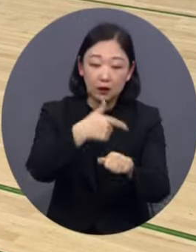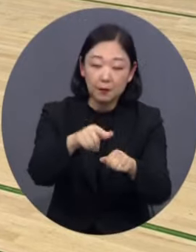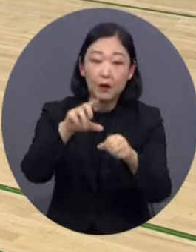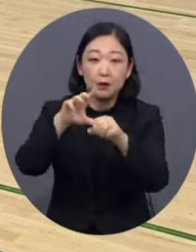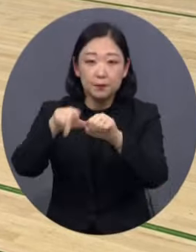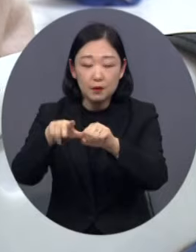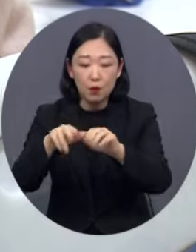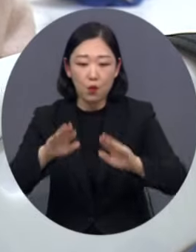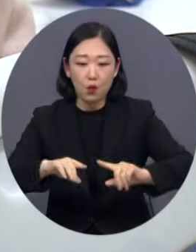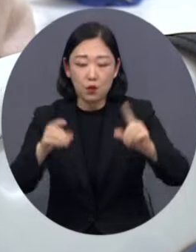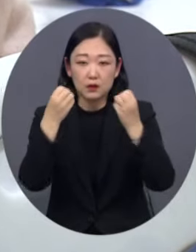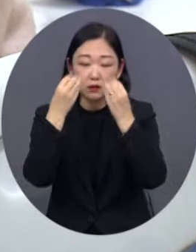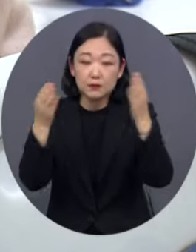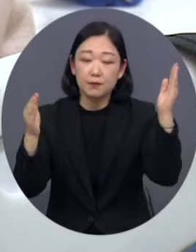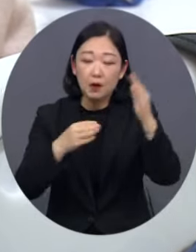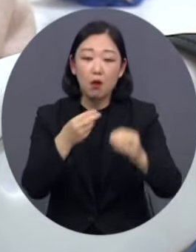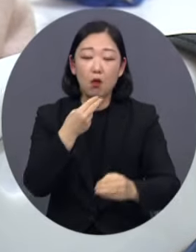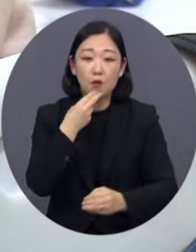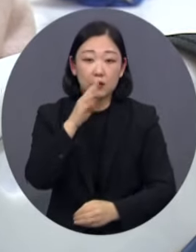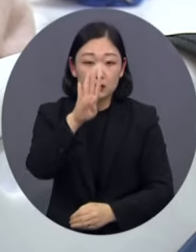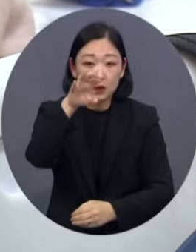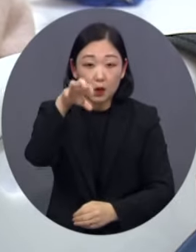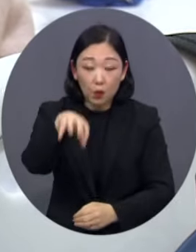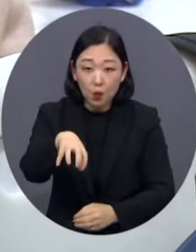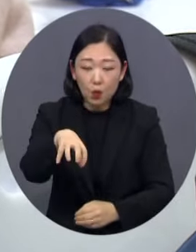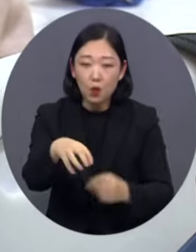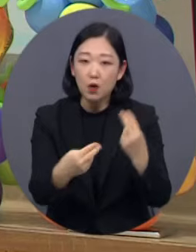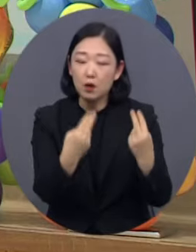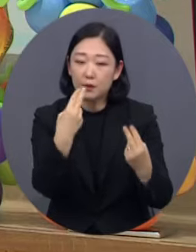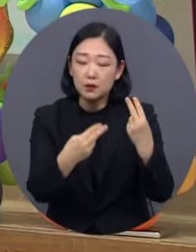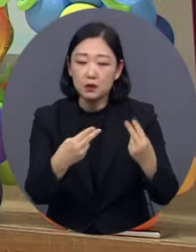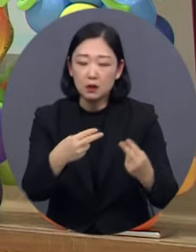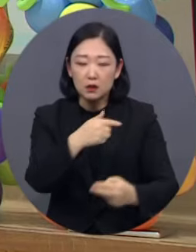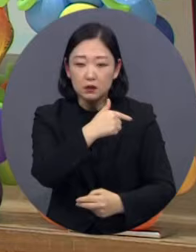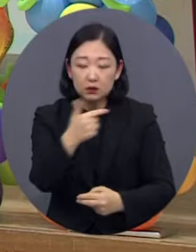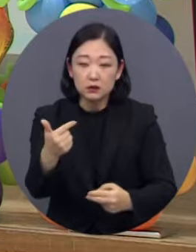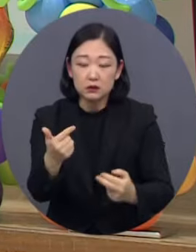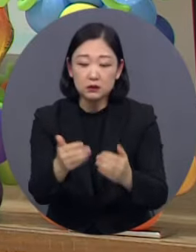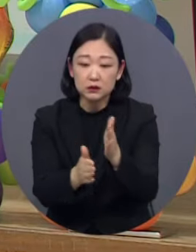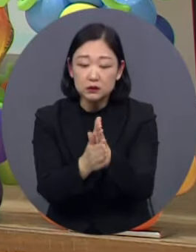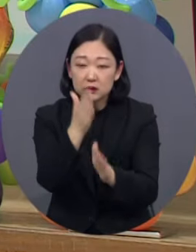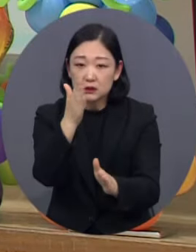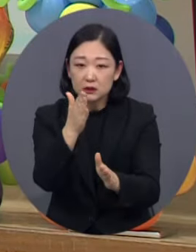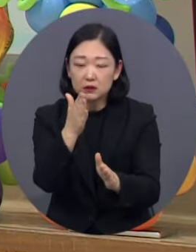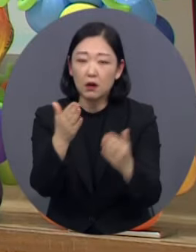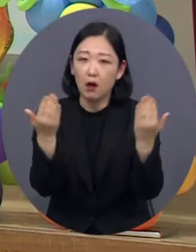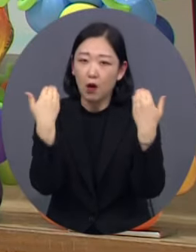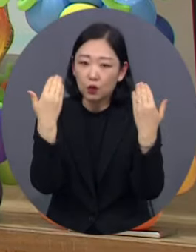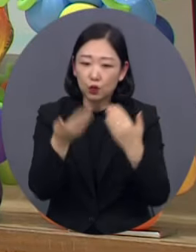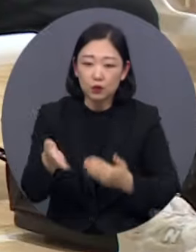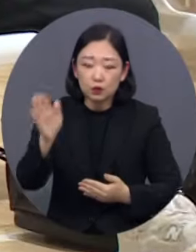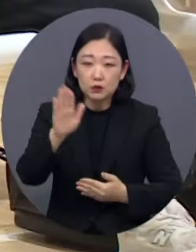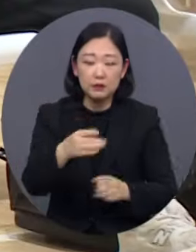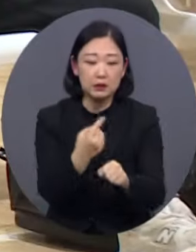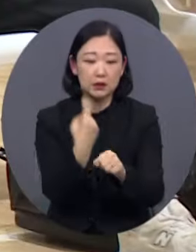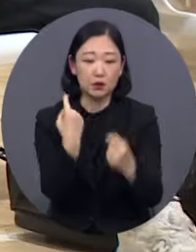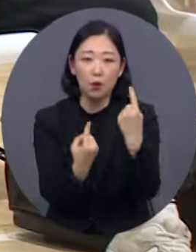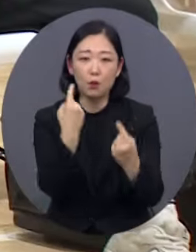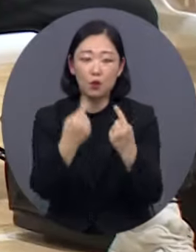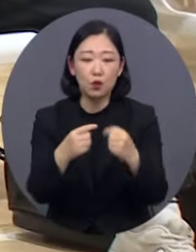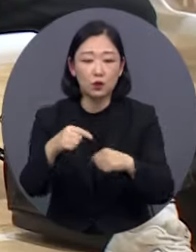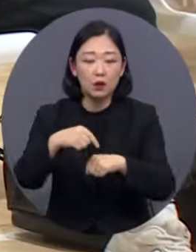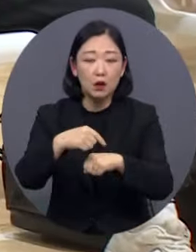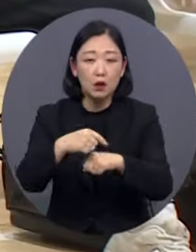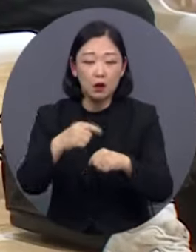등 올해 신입생이 없는 도내 4군데 초등학교에 비해 규모가 큰 제주시 도심 학교지만 이곳 역시 작년보다